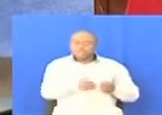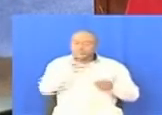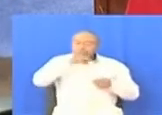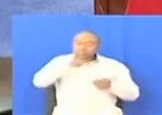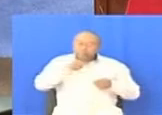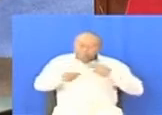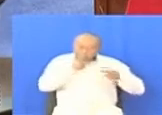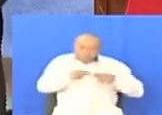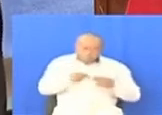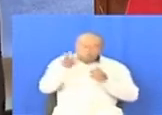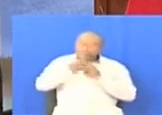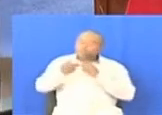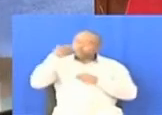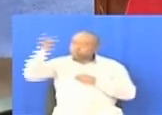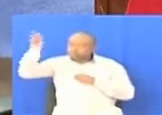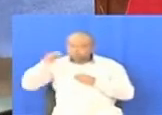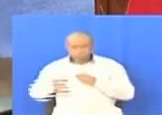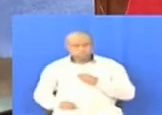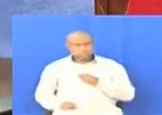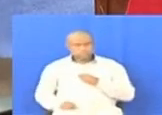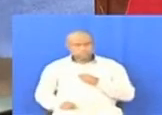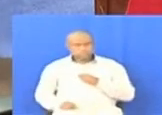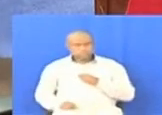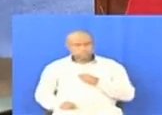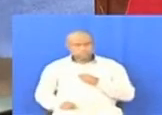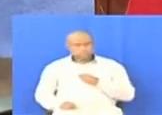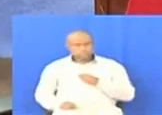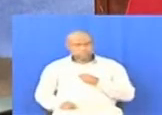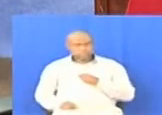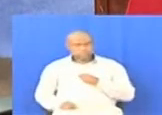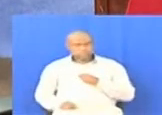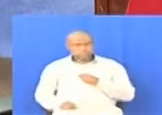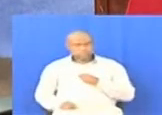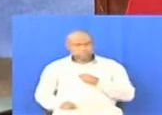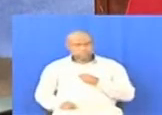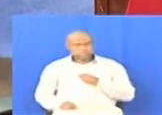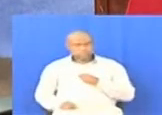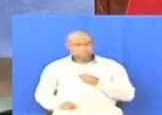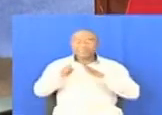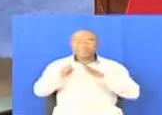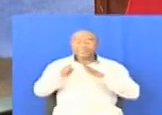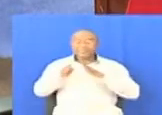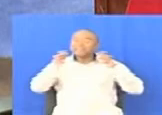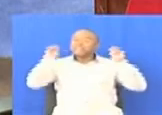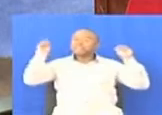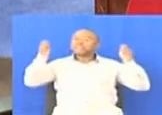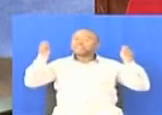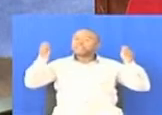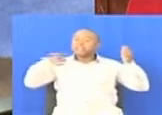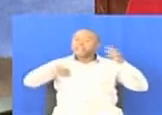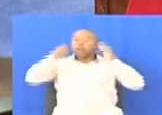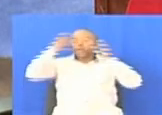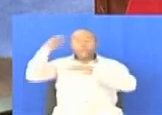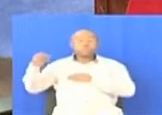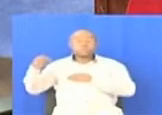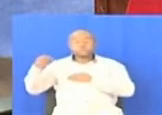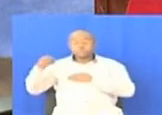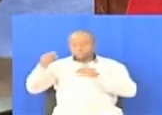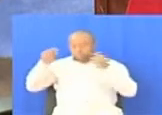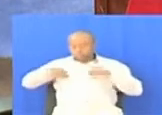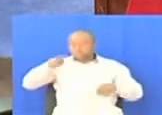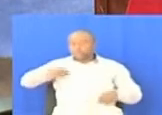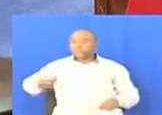umma na kijiko. Tumeiga Mheshimiwa Speaker kwamba kwenye sherehe au kwenye harusi unavaa nguo